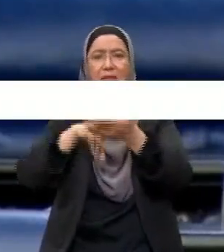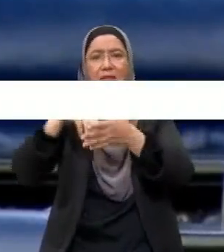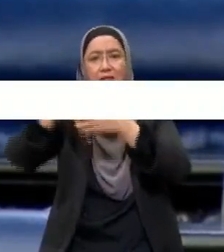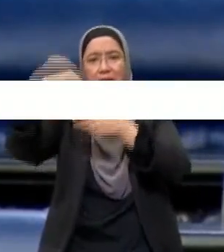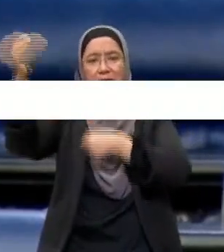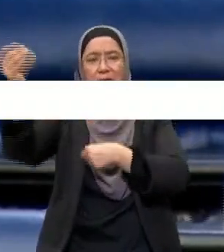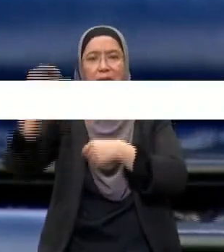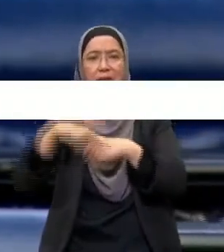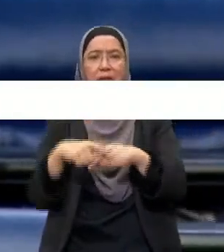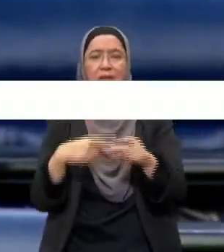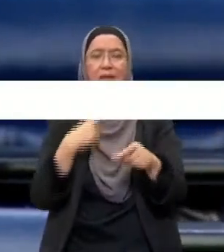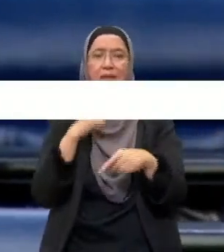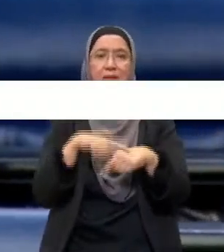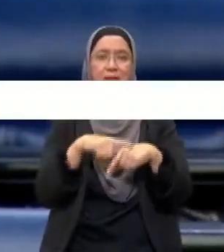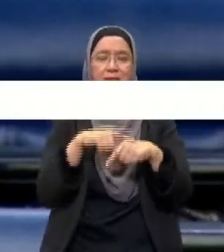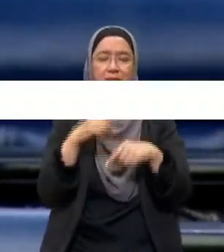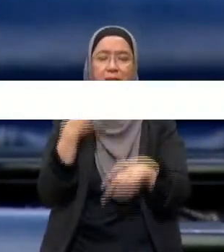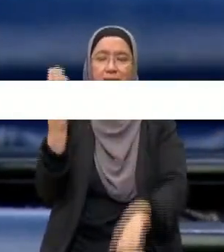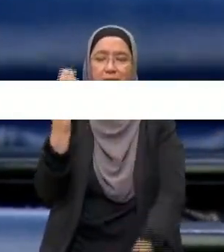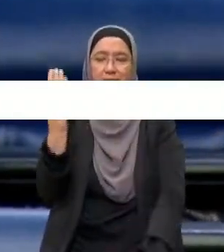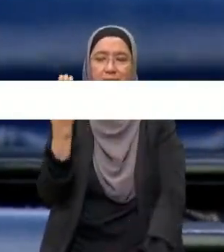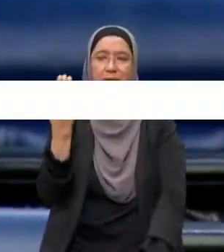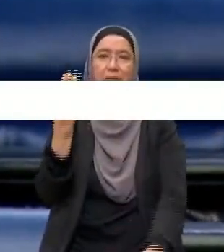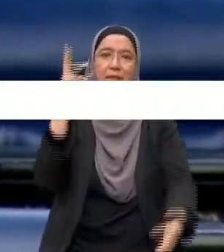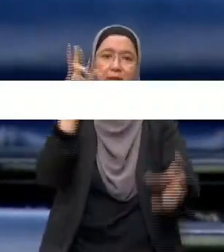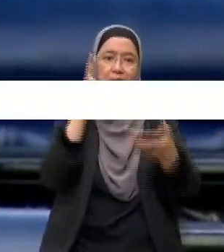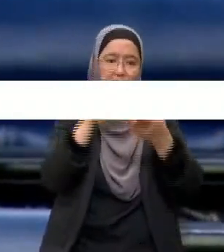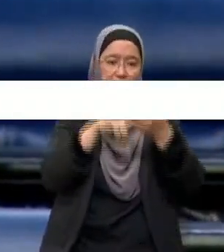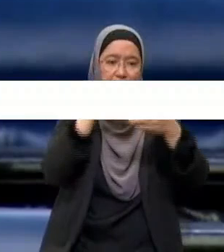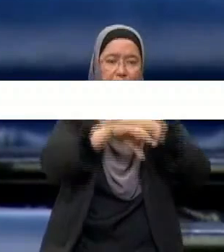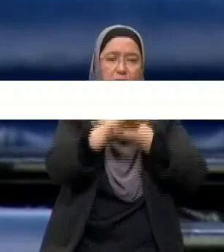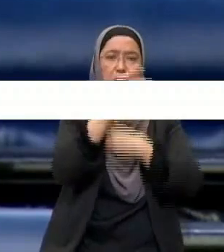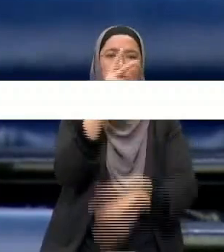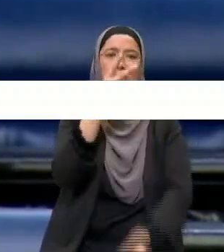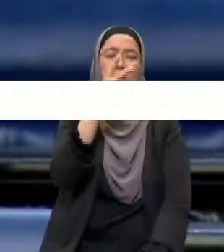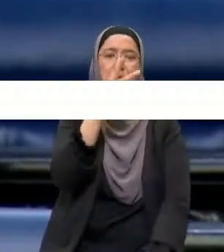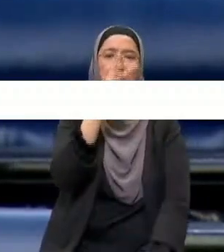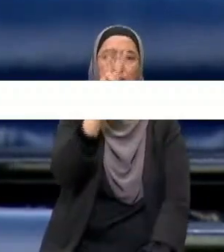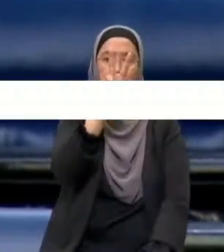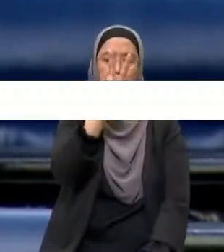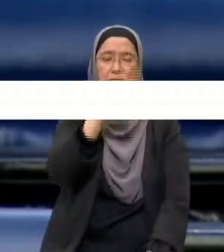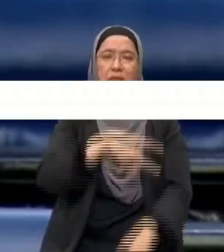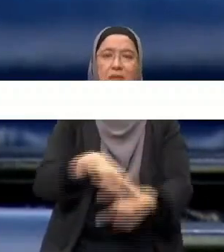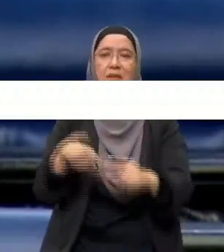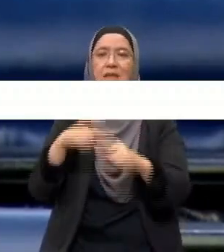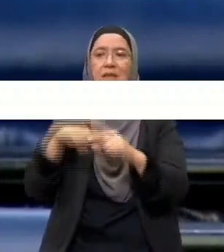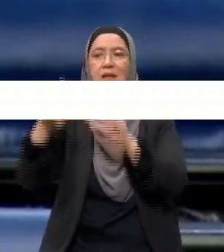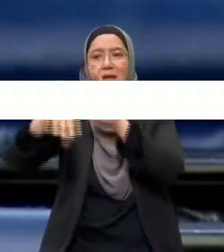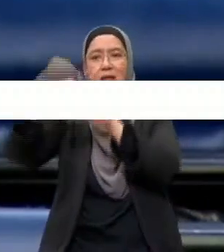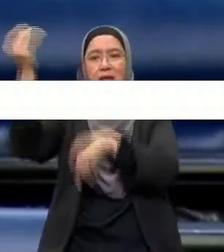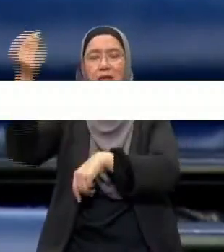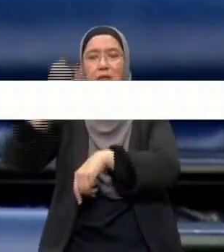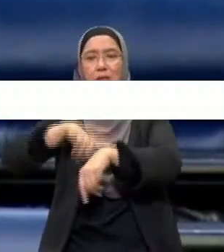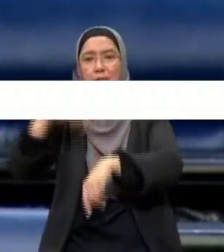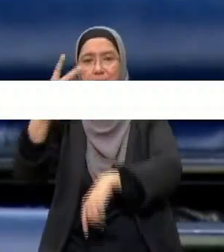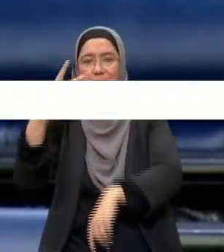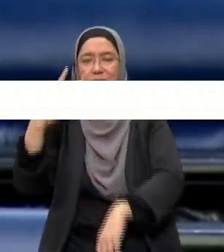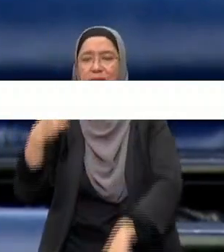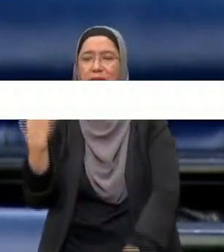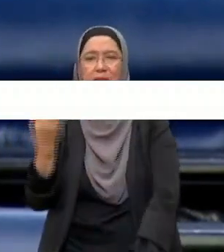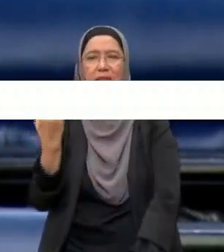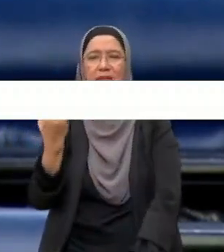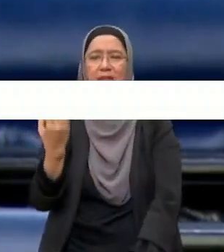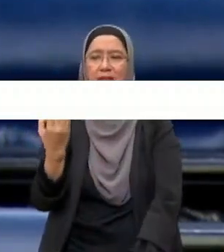Hussein Hafiz Syed Abdul fasal yang ingin tahu pemantauan serius oleh pihak motek berkaitan isu penetapan waktu daftar masuk dan daftar